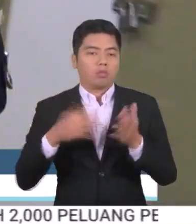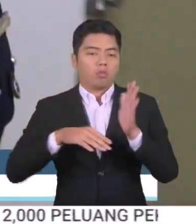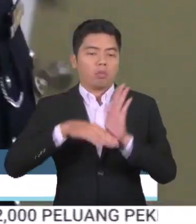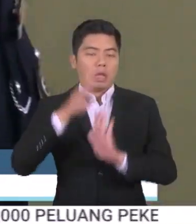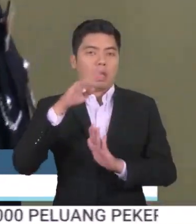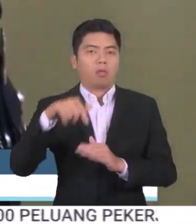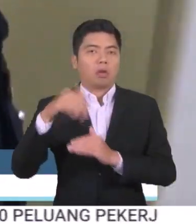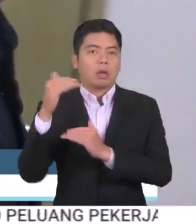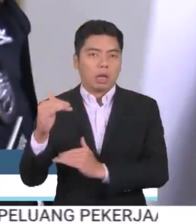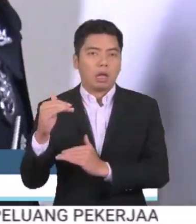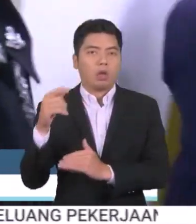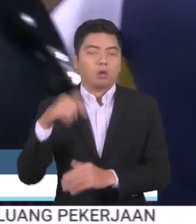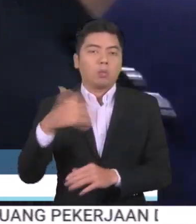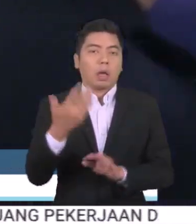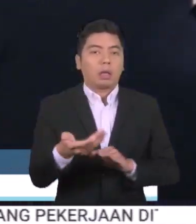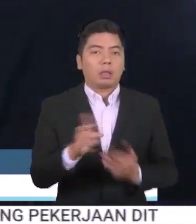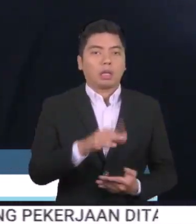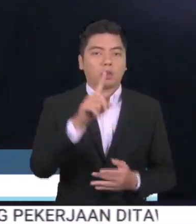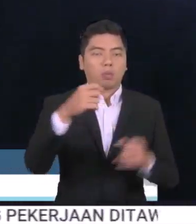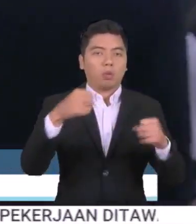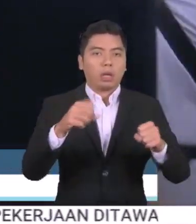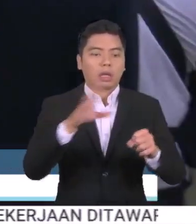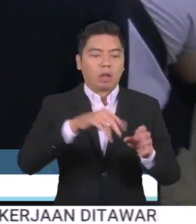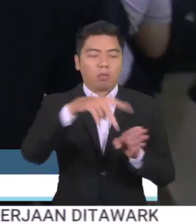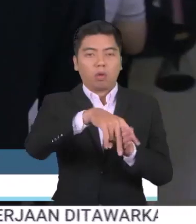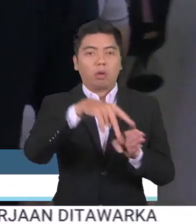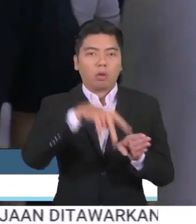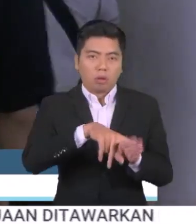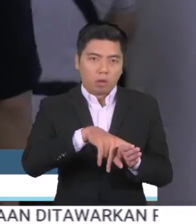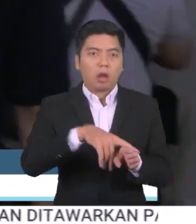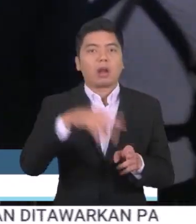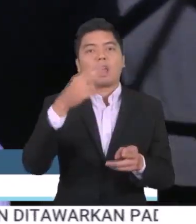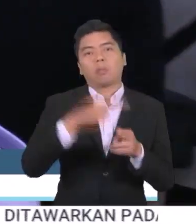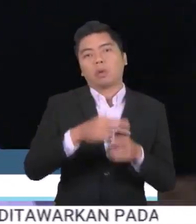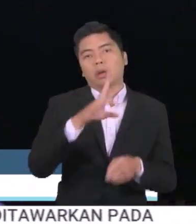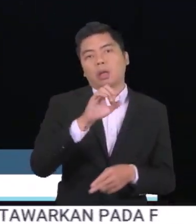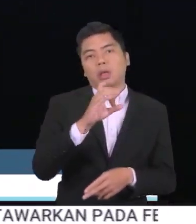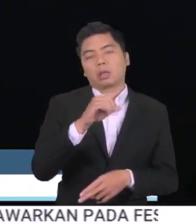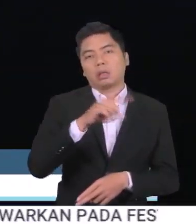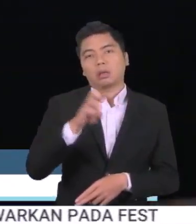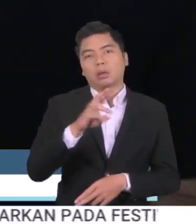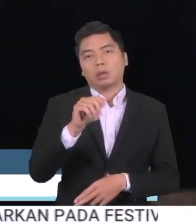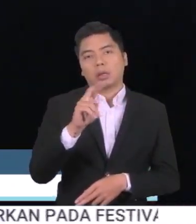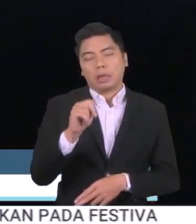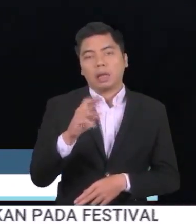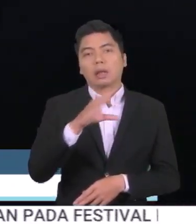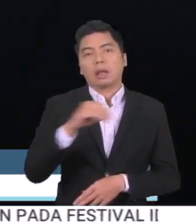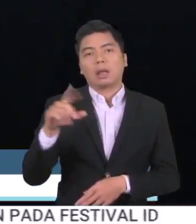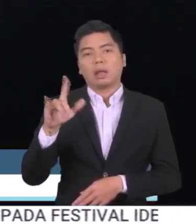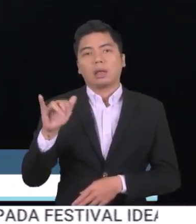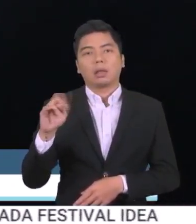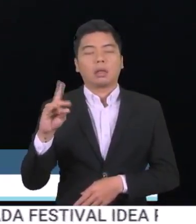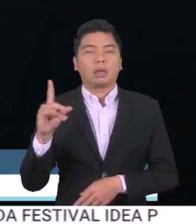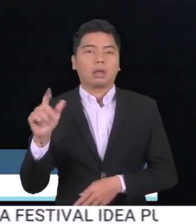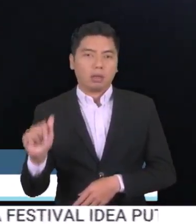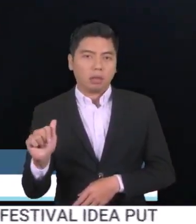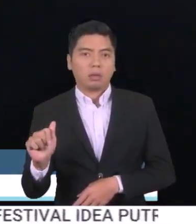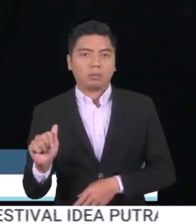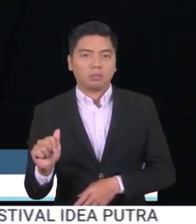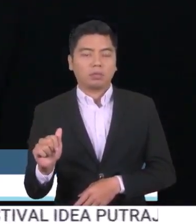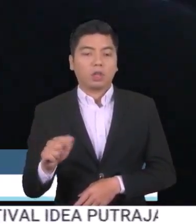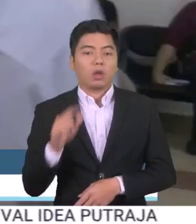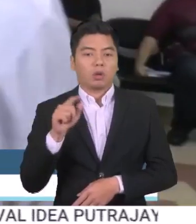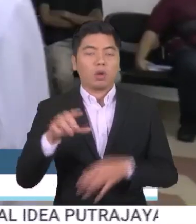Ia mengakibatkan kematian penunggang dan pembonceng motosikal Muhammad Rizwan Muhammad Rusti dan Linda Muhammad Abdul